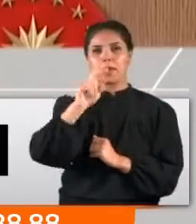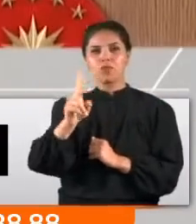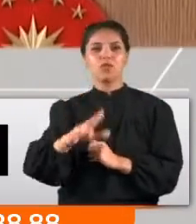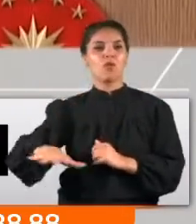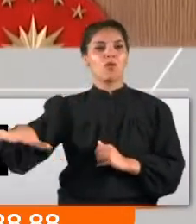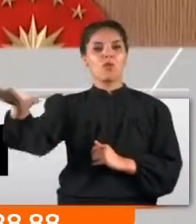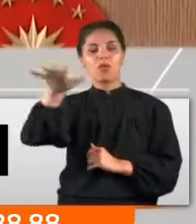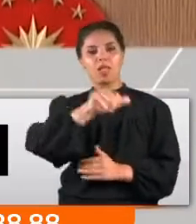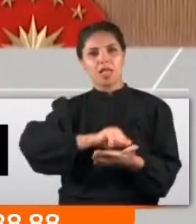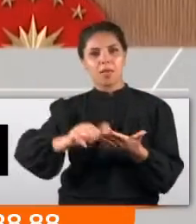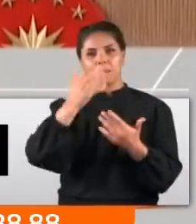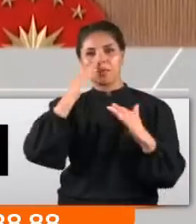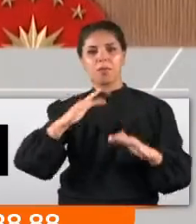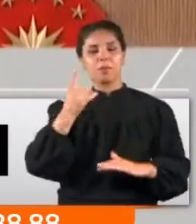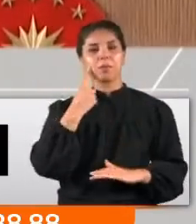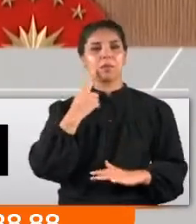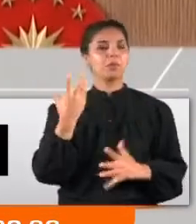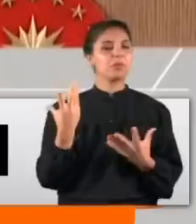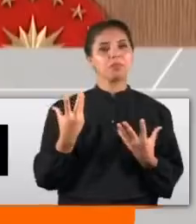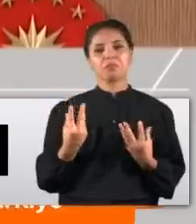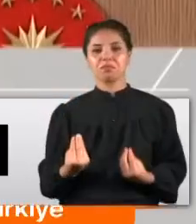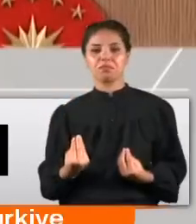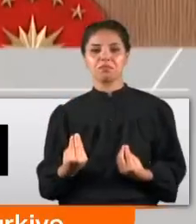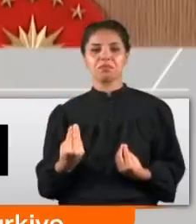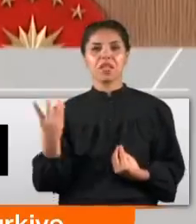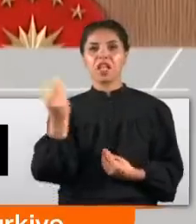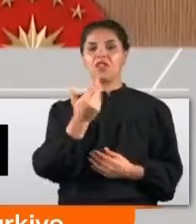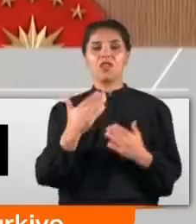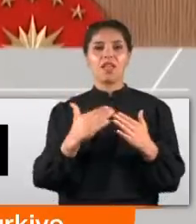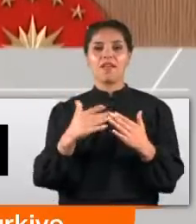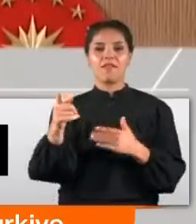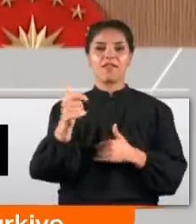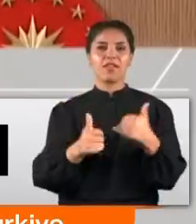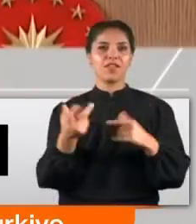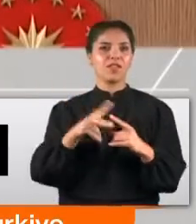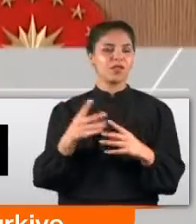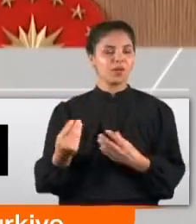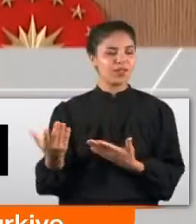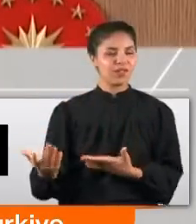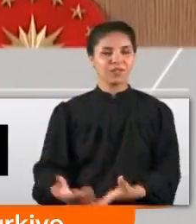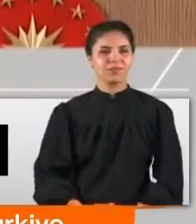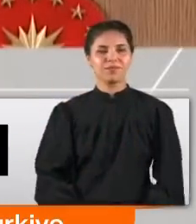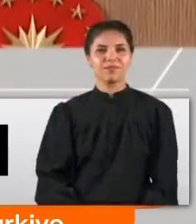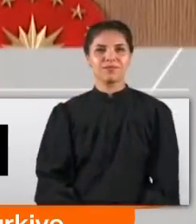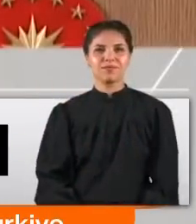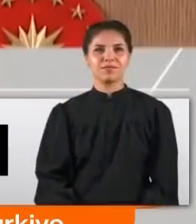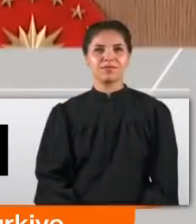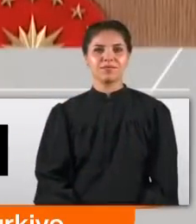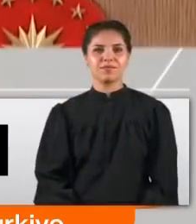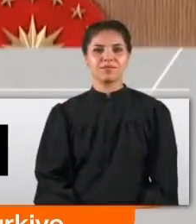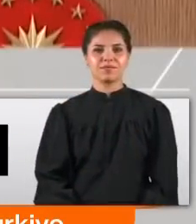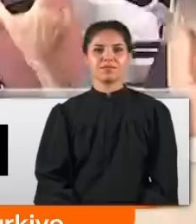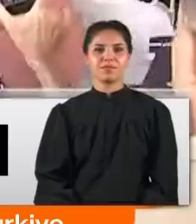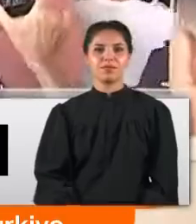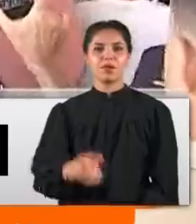onları da bekleyeceğiz. Bakalım onlar kaç konutla inşallah bu yarışın içerisinde yer alacak.